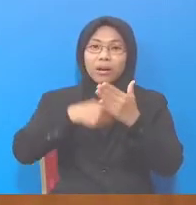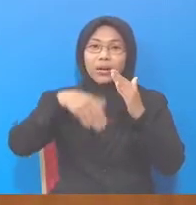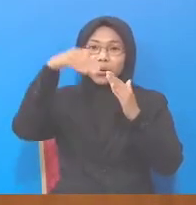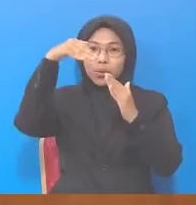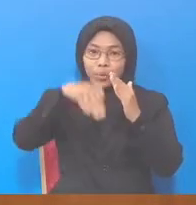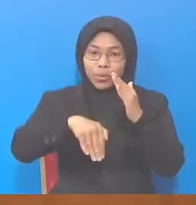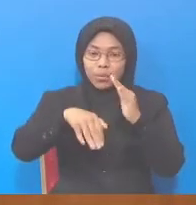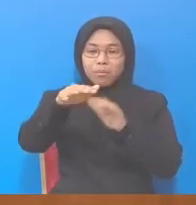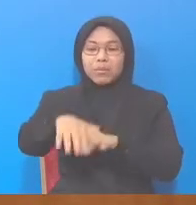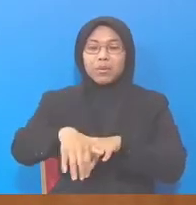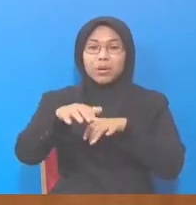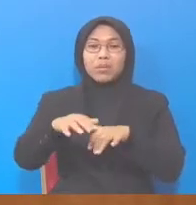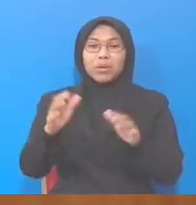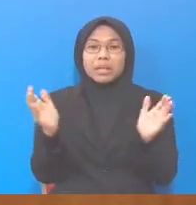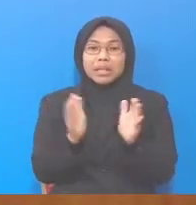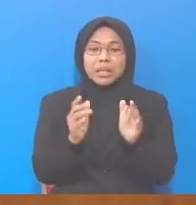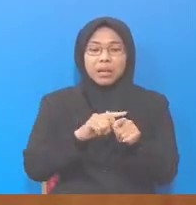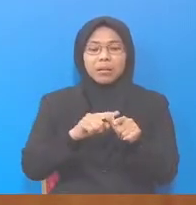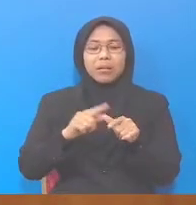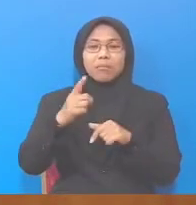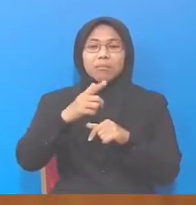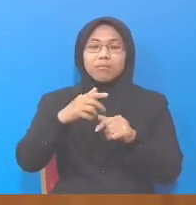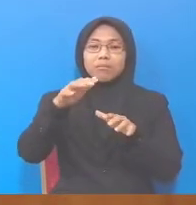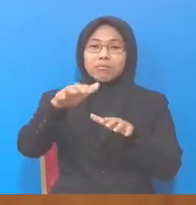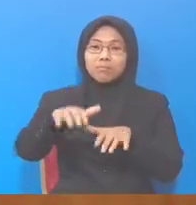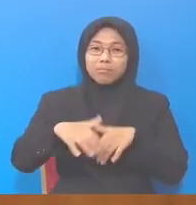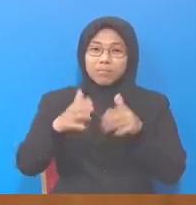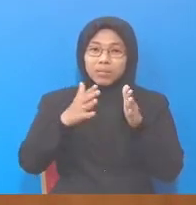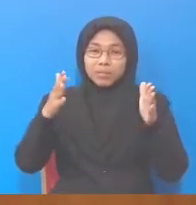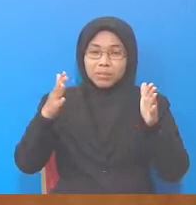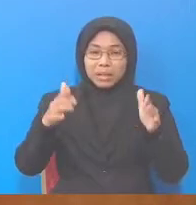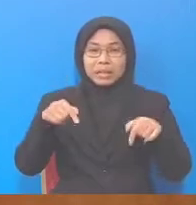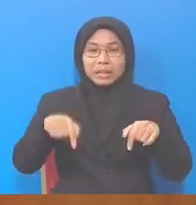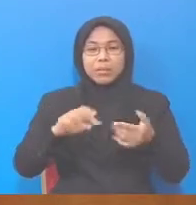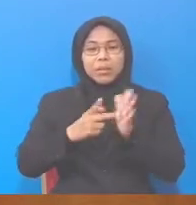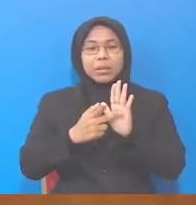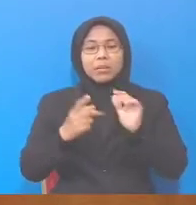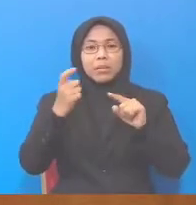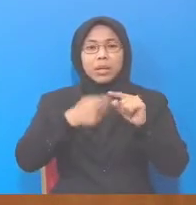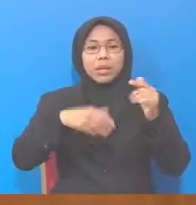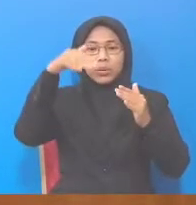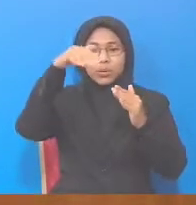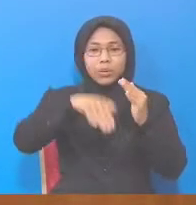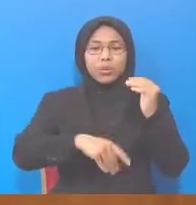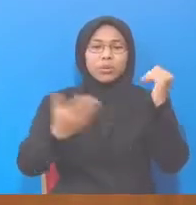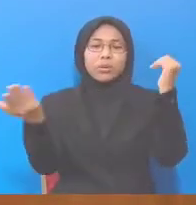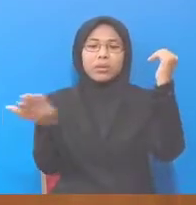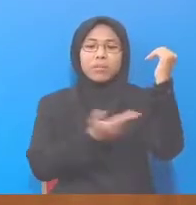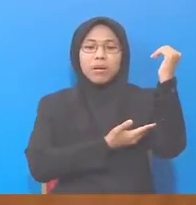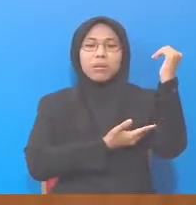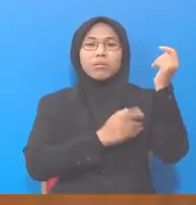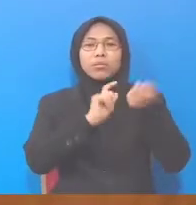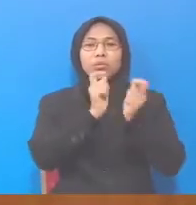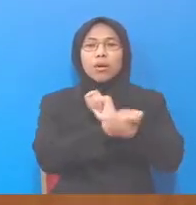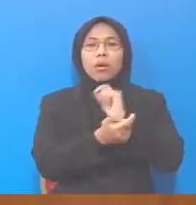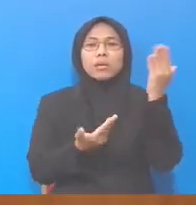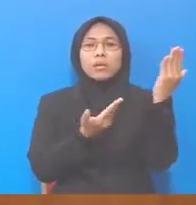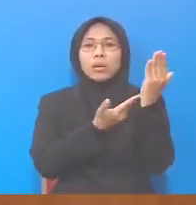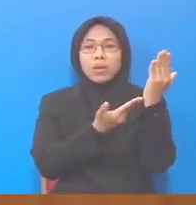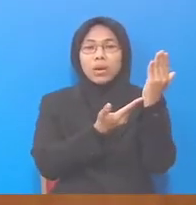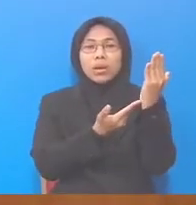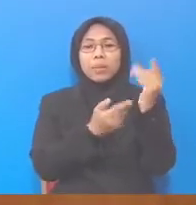pekebun pekebun kecil kita ataupun peladang pelanggan kita kalau harga Kopo turun mereka terbang pokok-pokok Tanam sawit